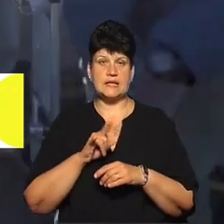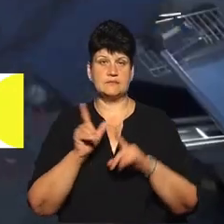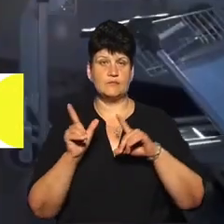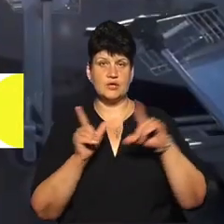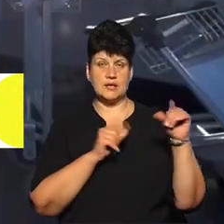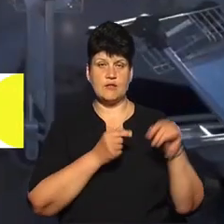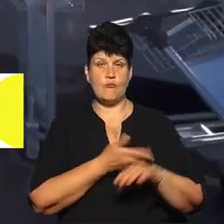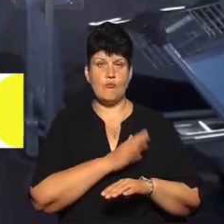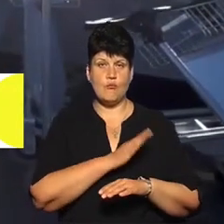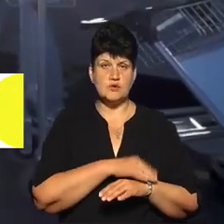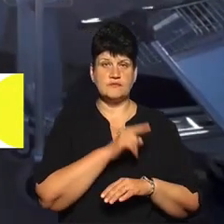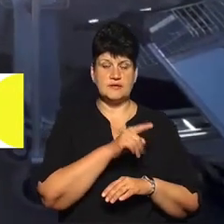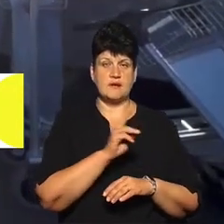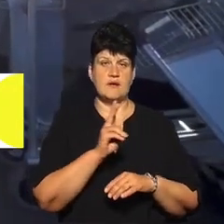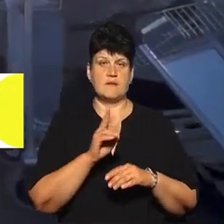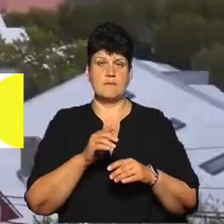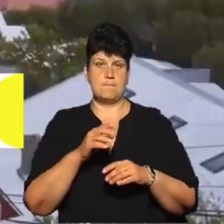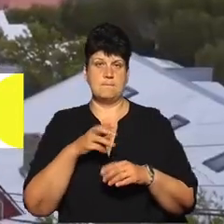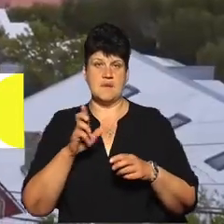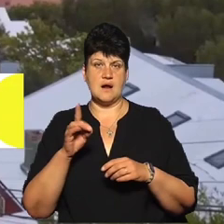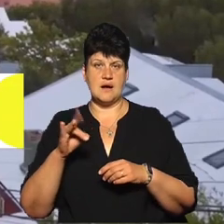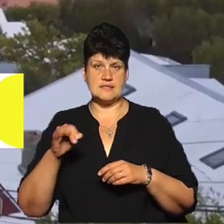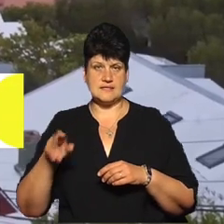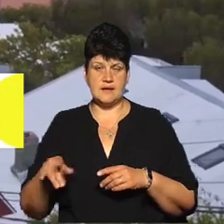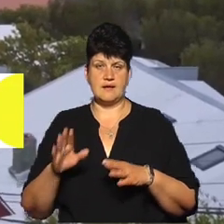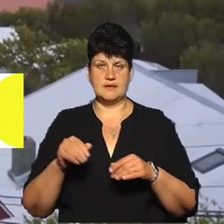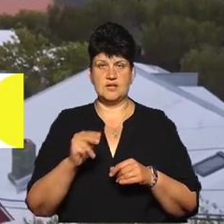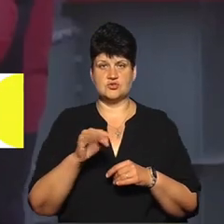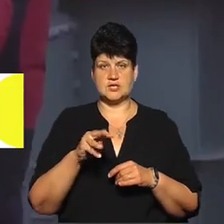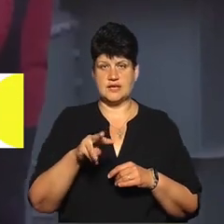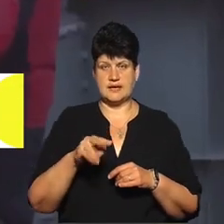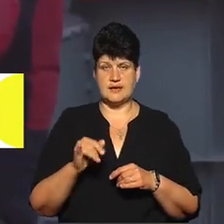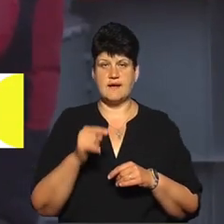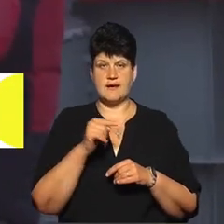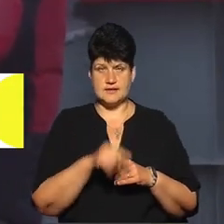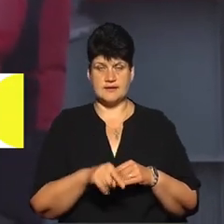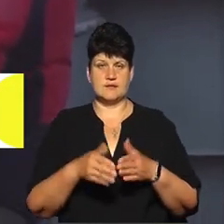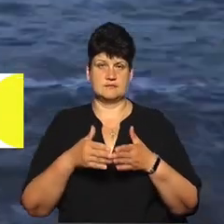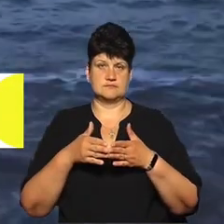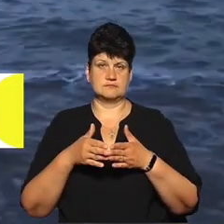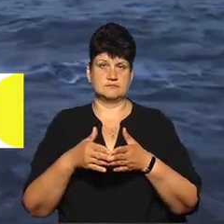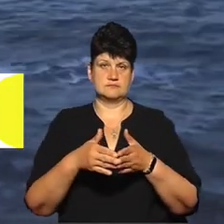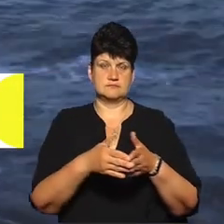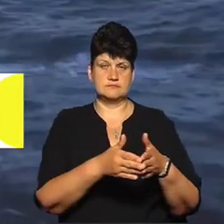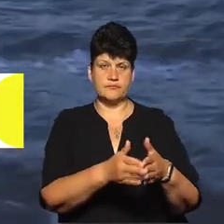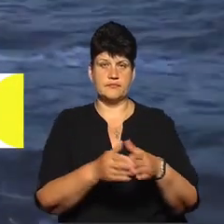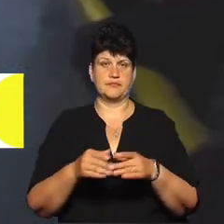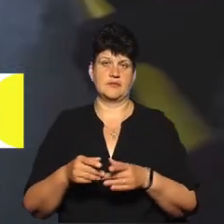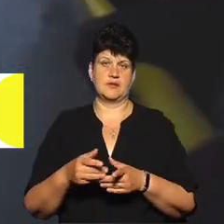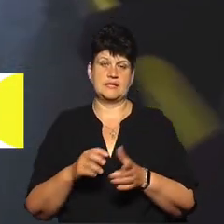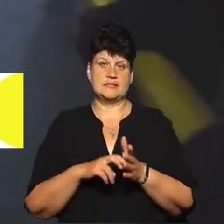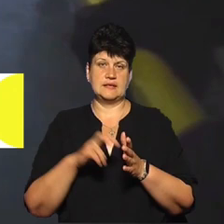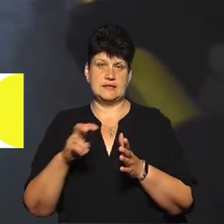до Катару, згодом до Бразилії, далі була Чилі. А там із місцевого порту на Криголамі полярники приплили до станції